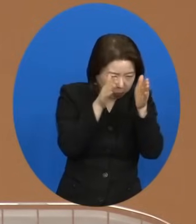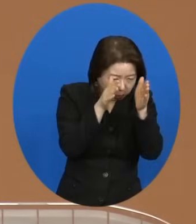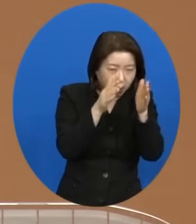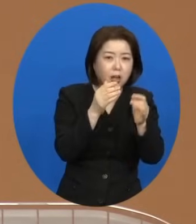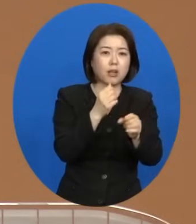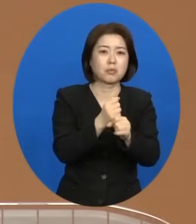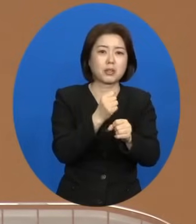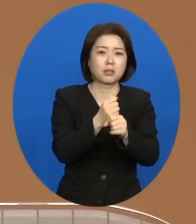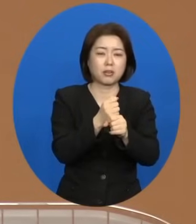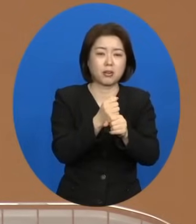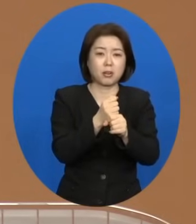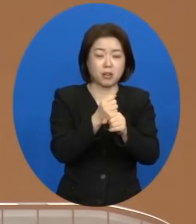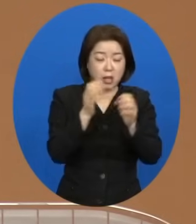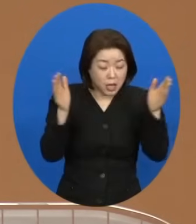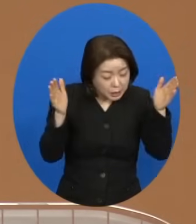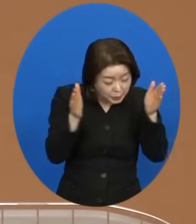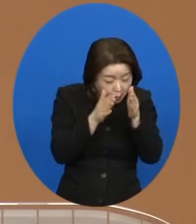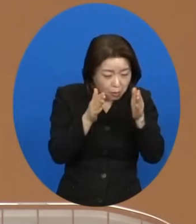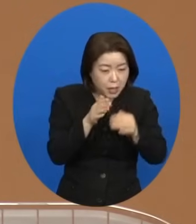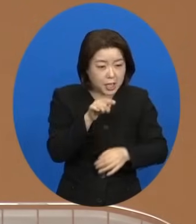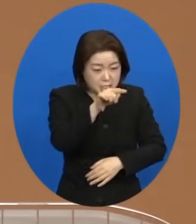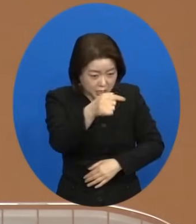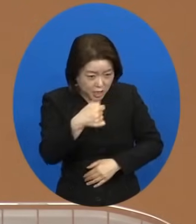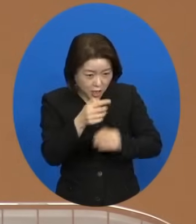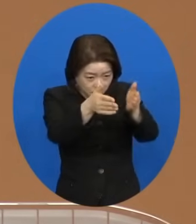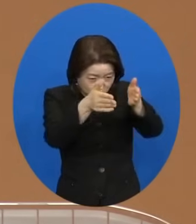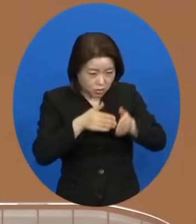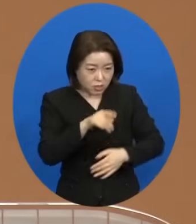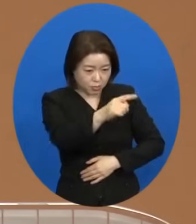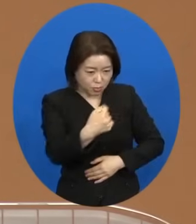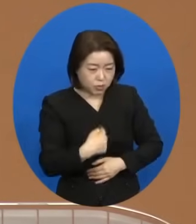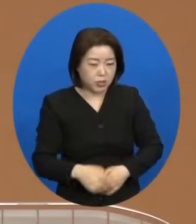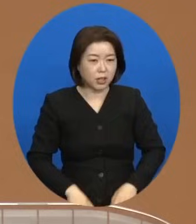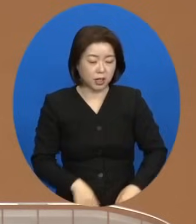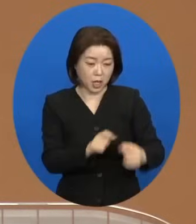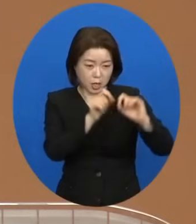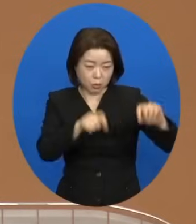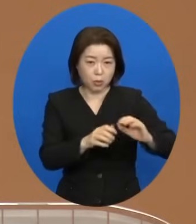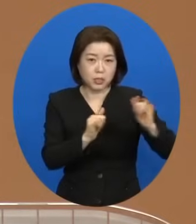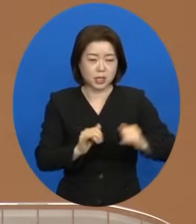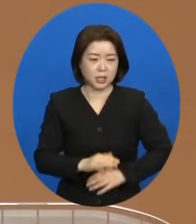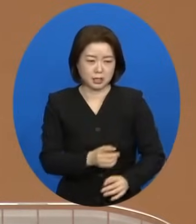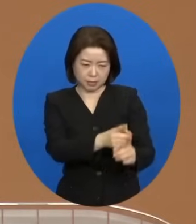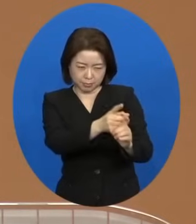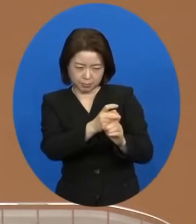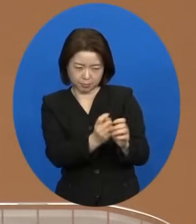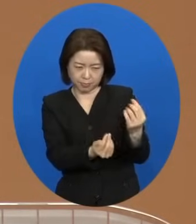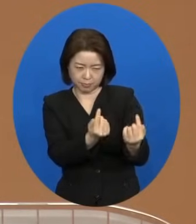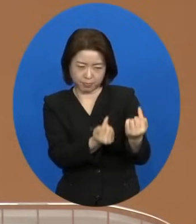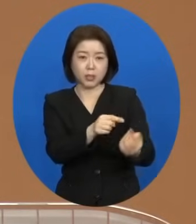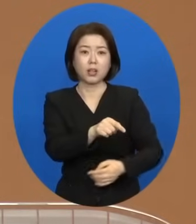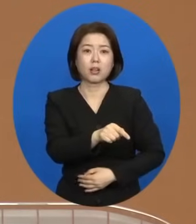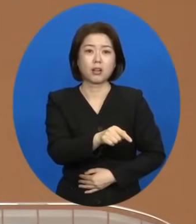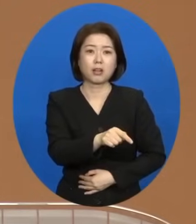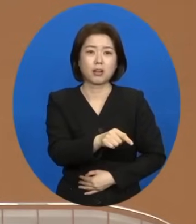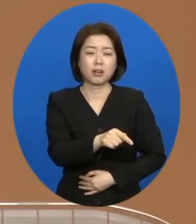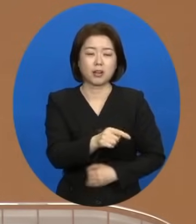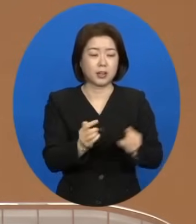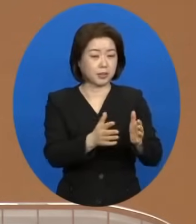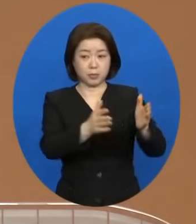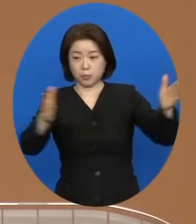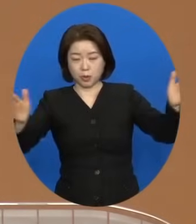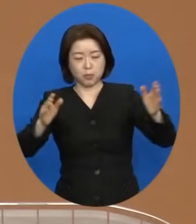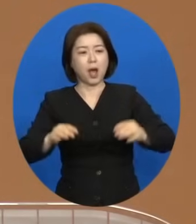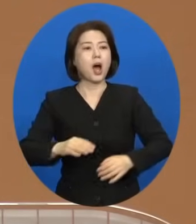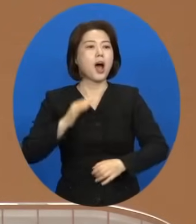좁아지면 좁아지니 자꾸 너와 나만 보이니까 동역자를 보지 않고 적으로 봅니다 아니에요 넓게 보면 다